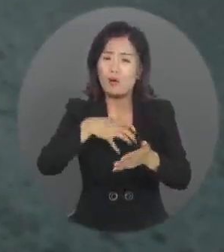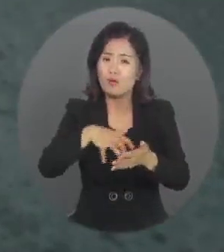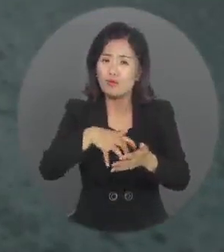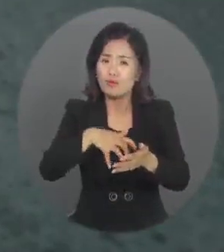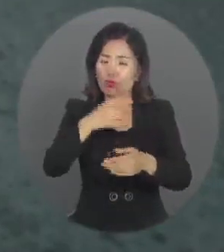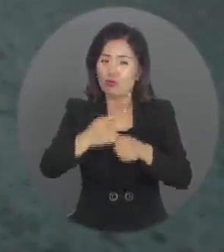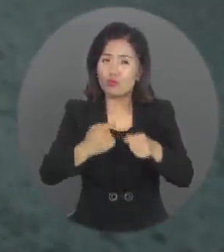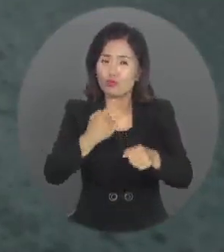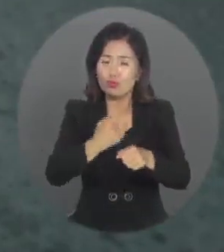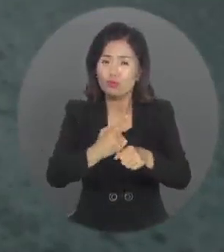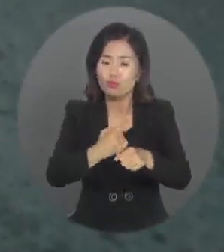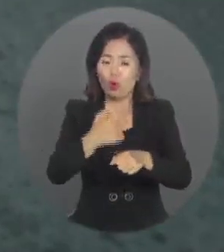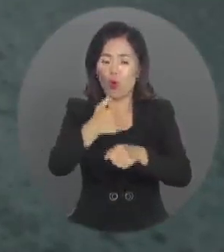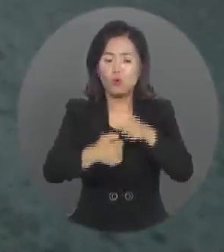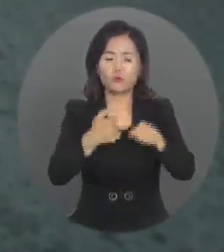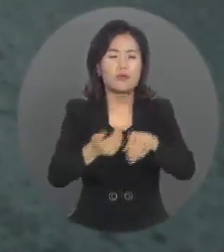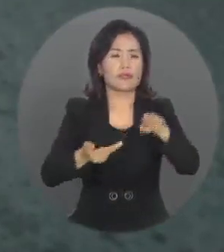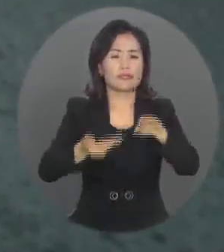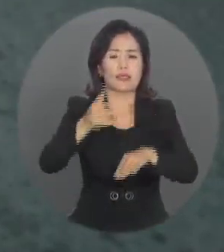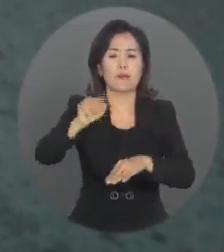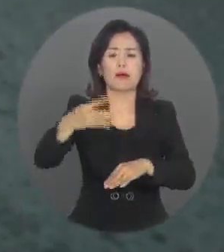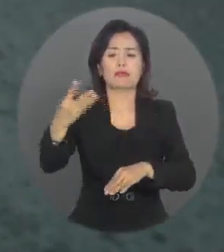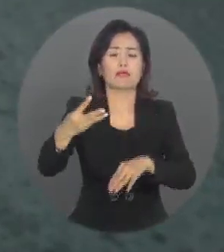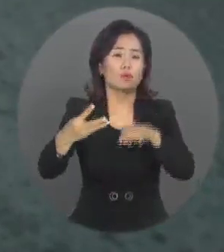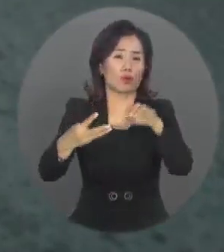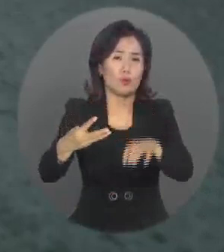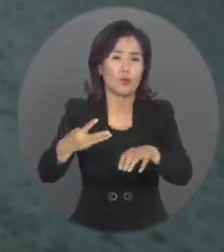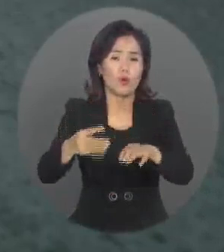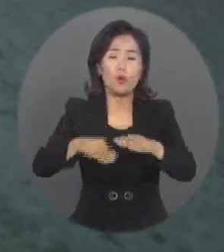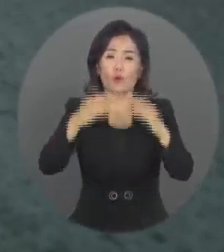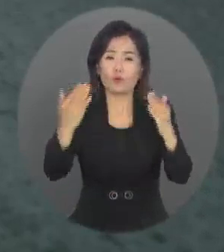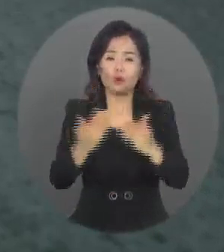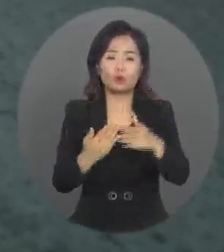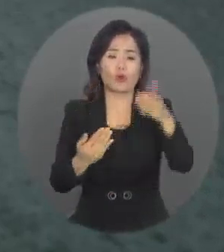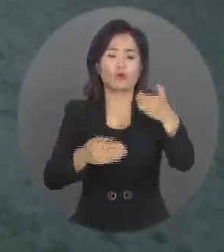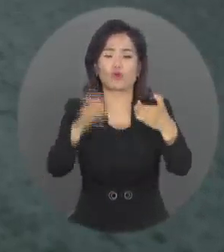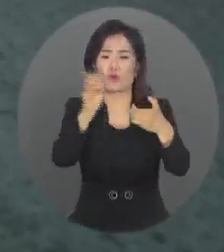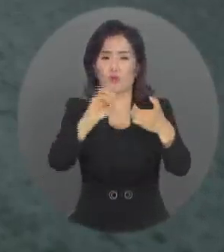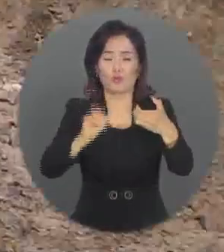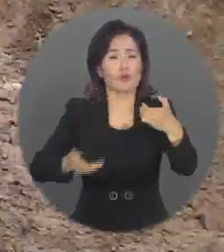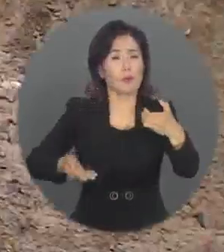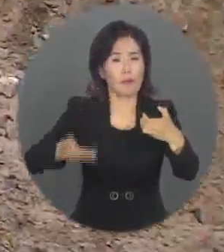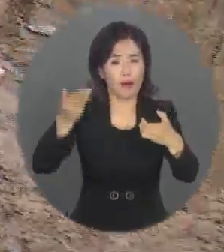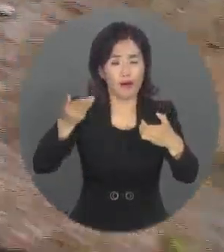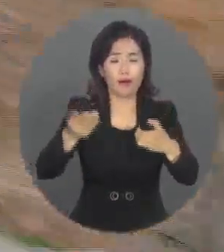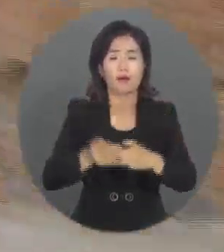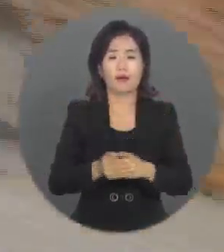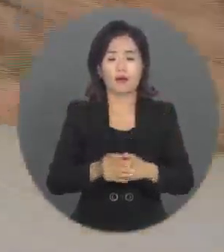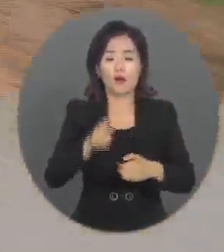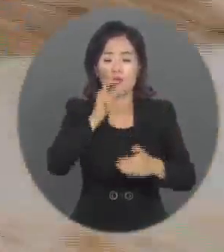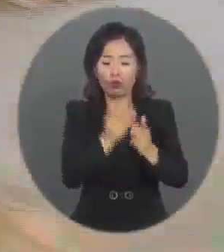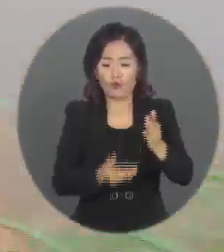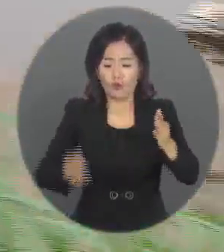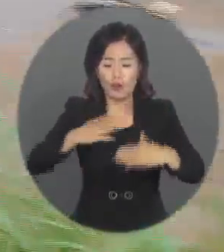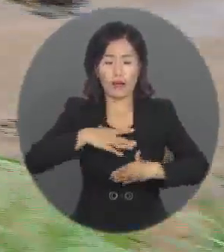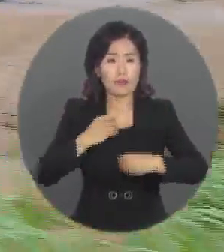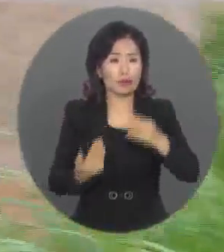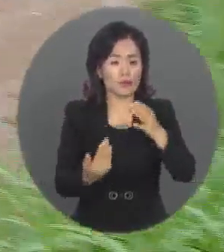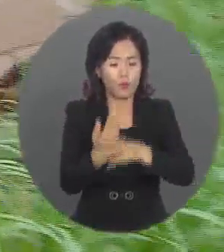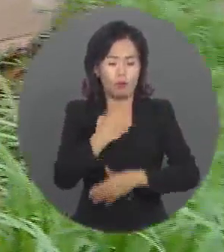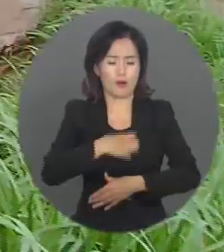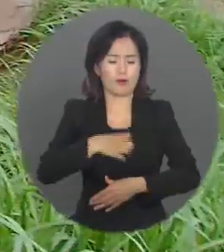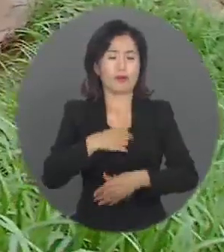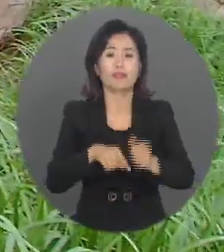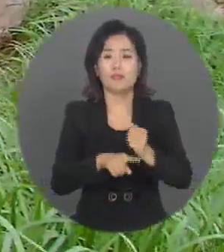보면 50년 이상 된 곳이 14,000곳으로 전체의 90%에 달합니다. 저수지 안전사고가